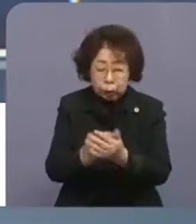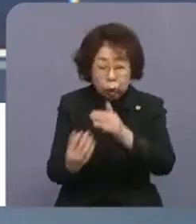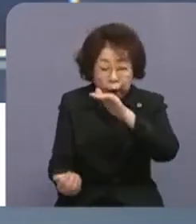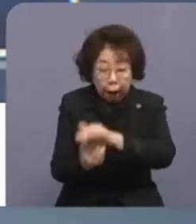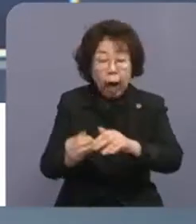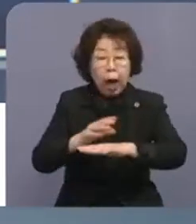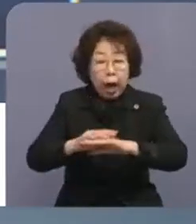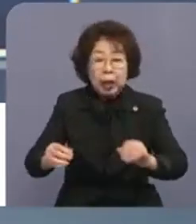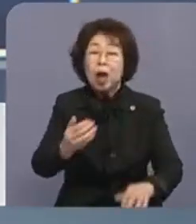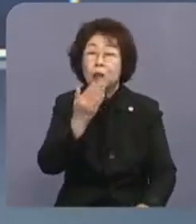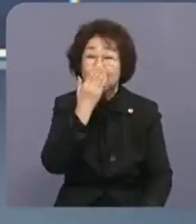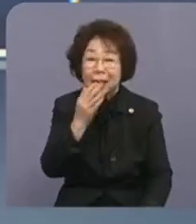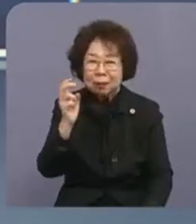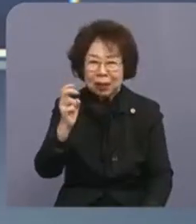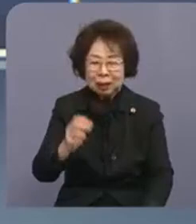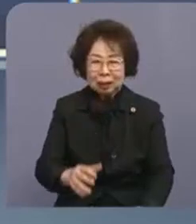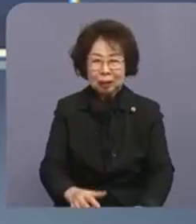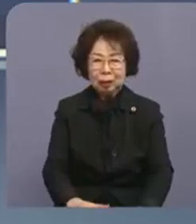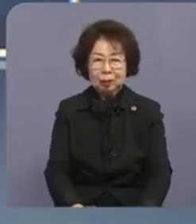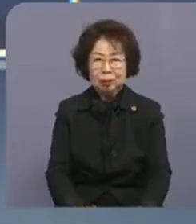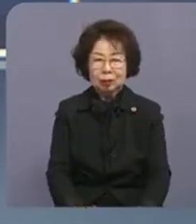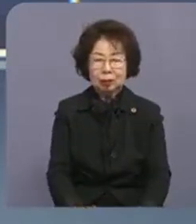것으로 보입니다 보대 노준철